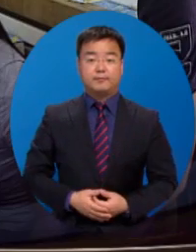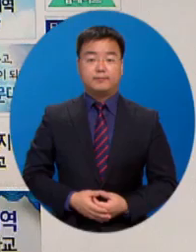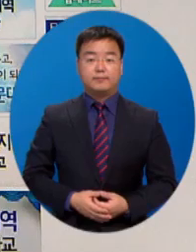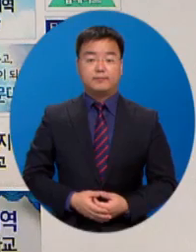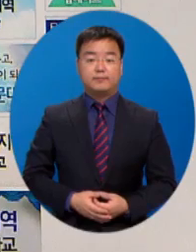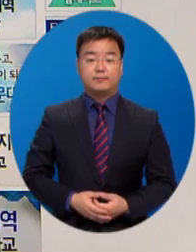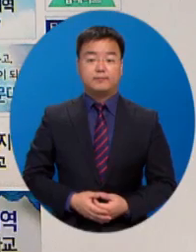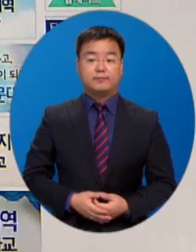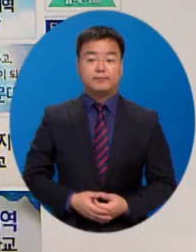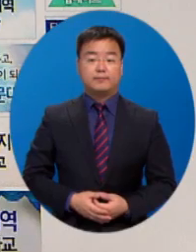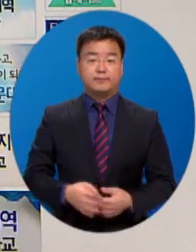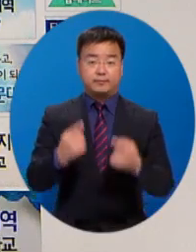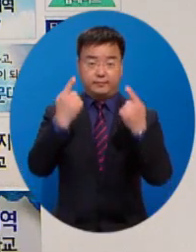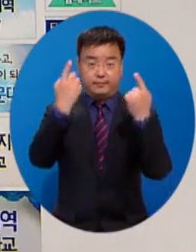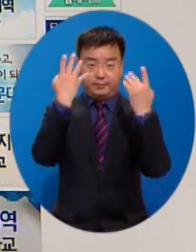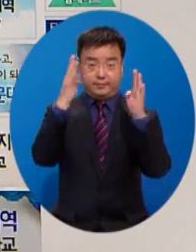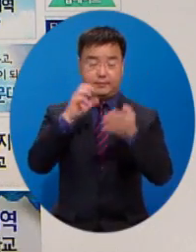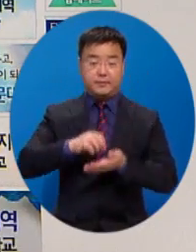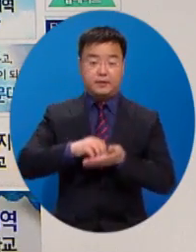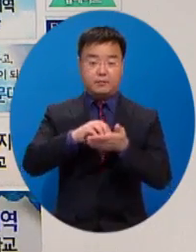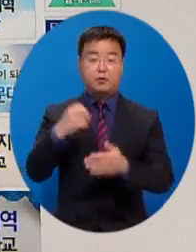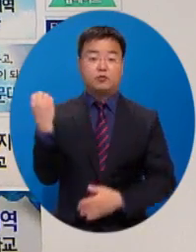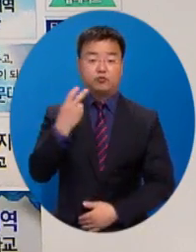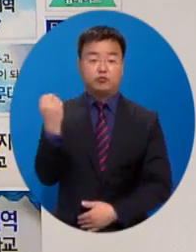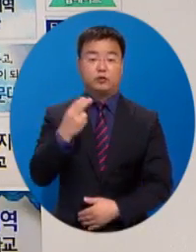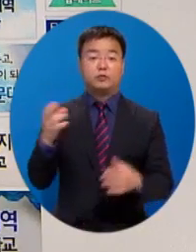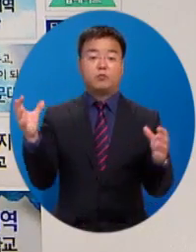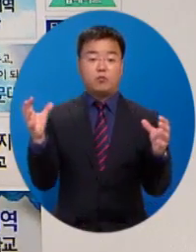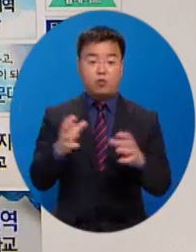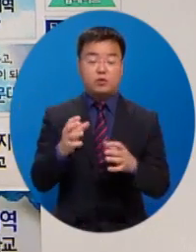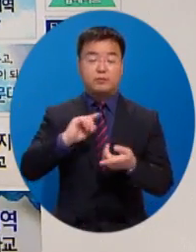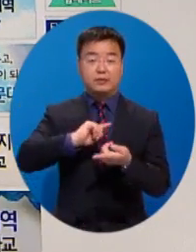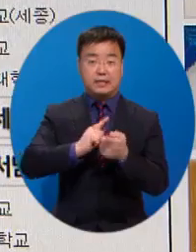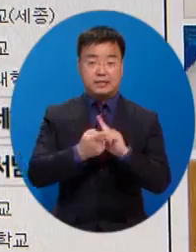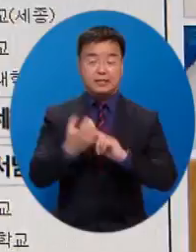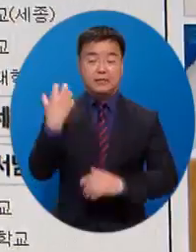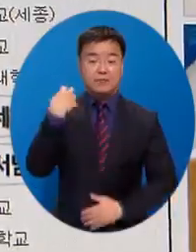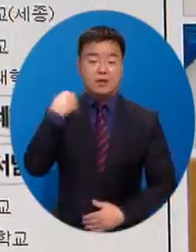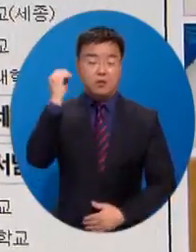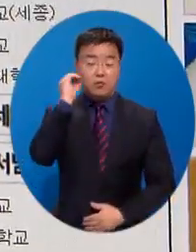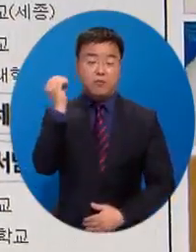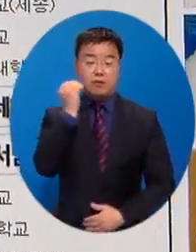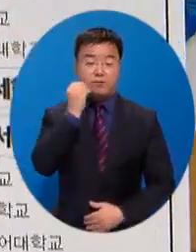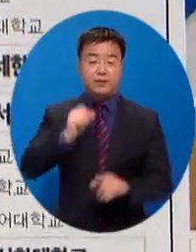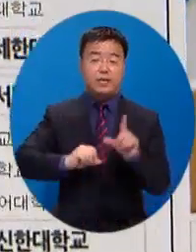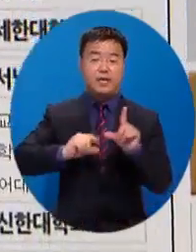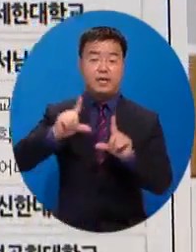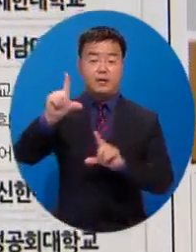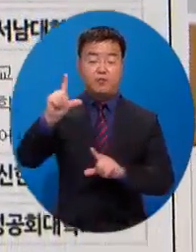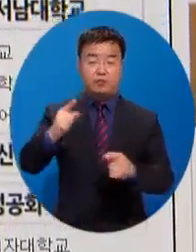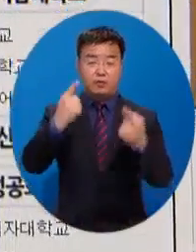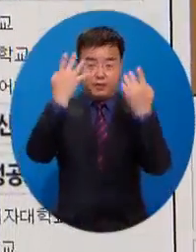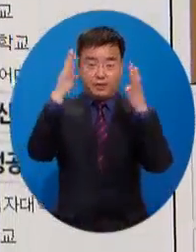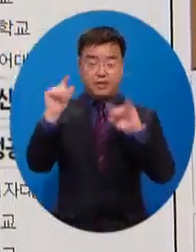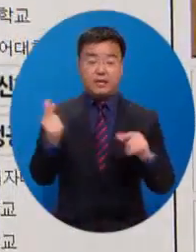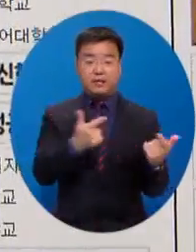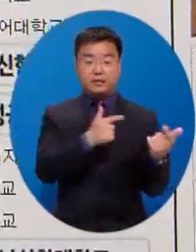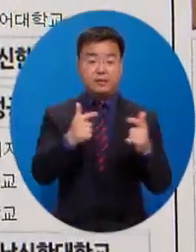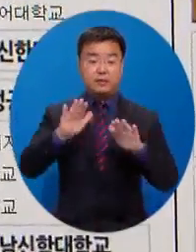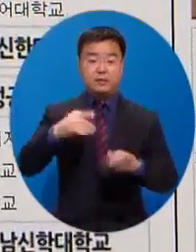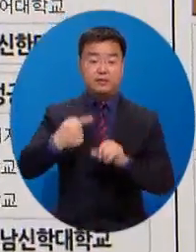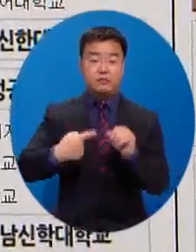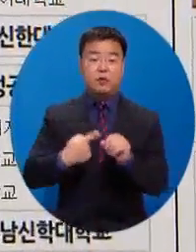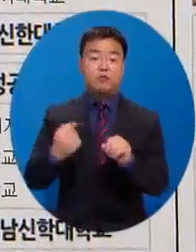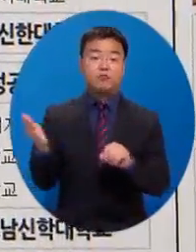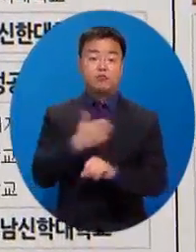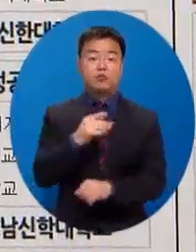정리했습니다 대입 수시 모지 원서 접수를 대행하는 사이트입니다 대부분의 대학들은 모래부터 이곳을 통해